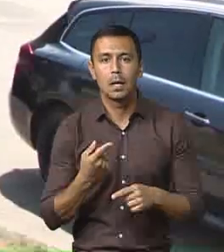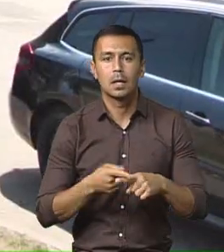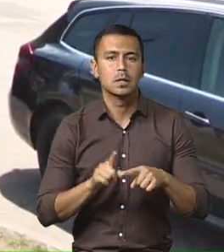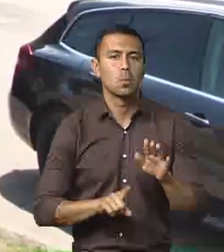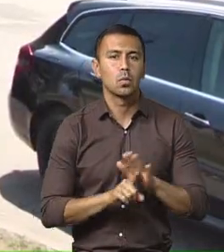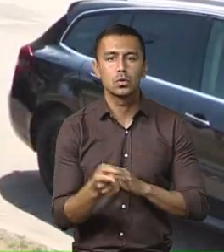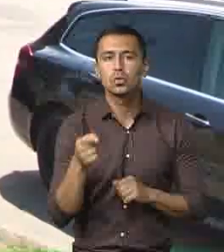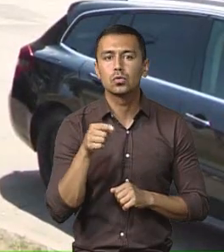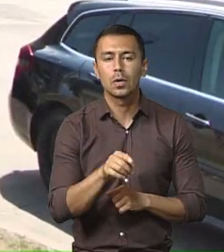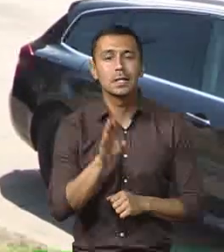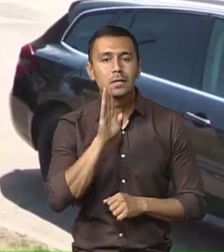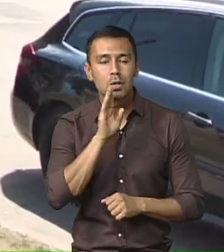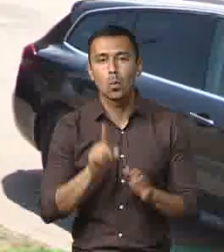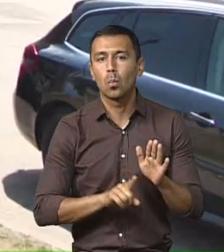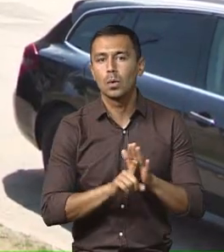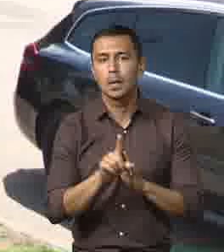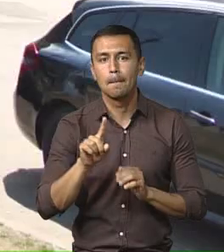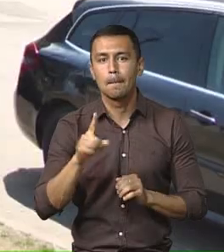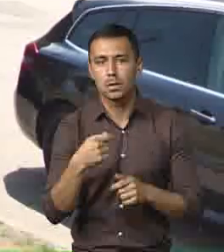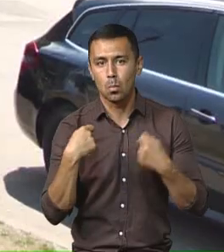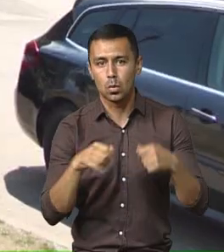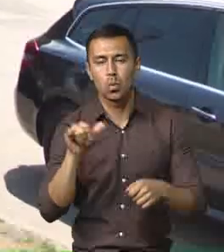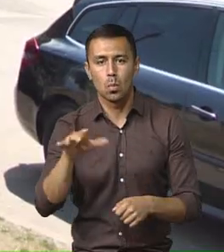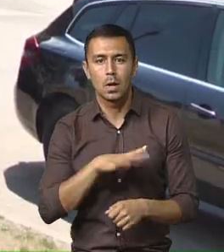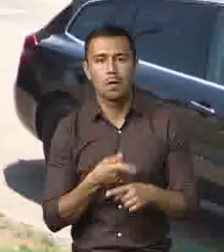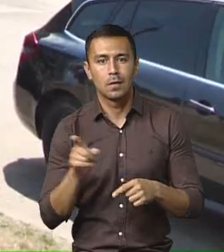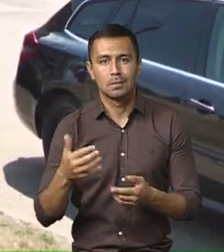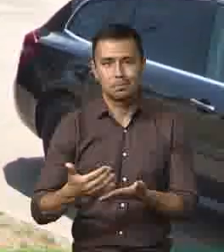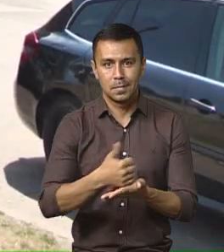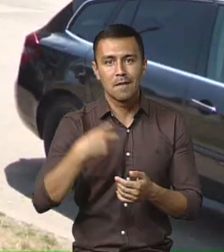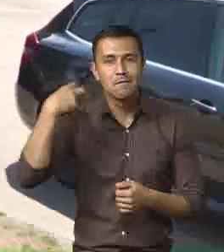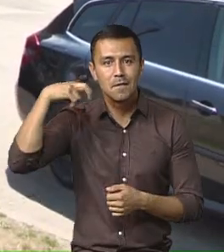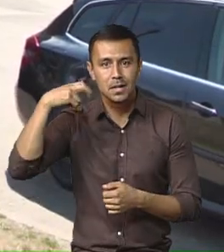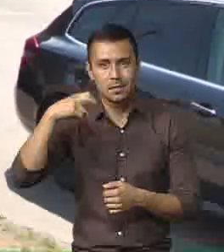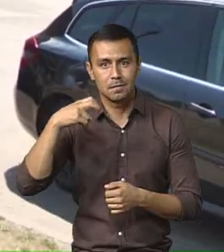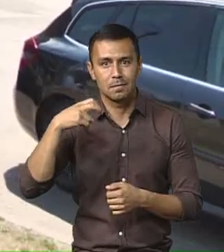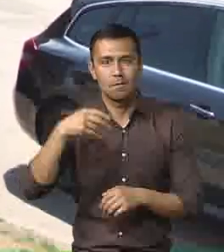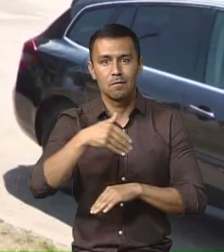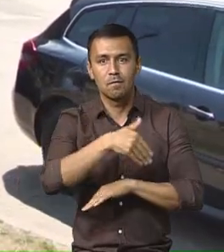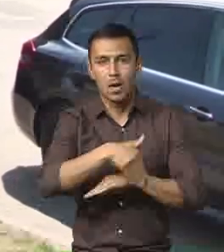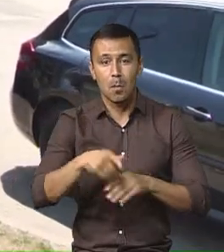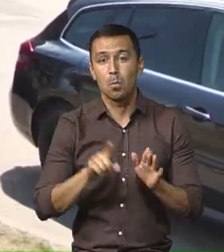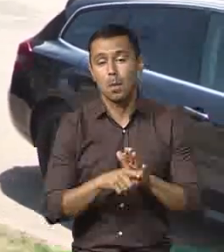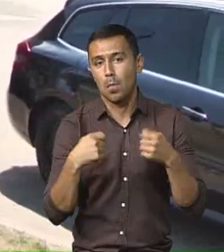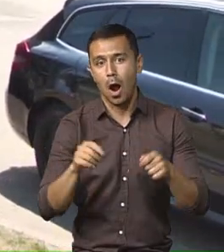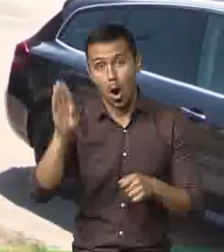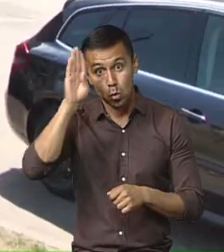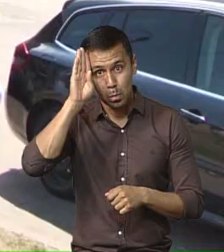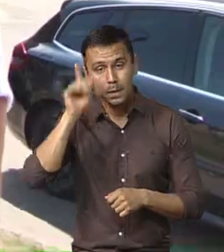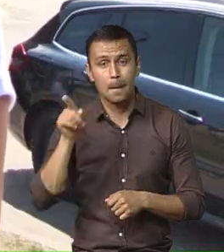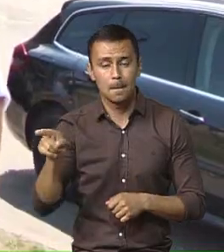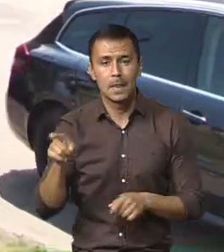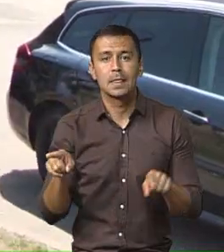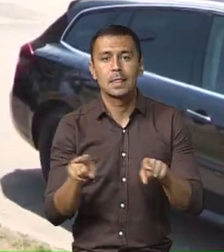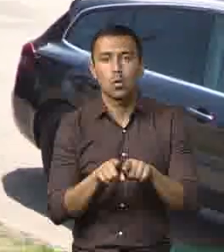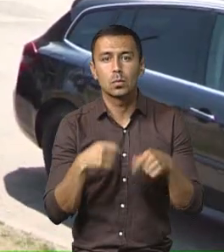почалося з того, дівчатка почали, перша продажа в них була, це вони нарвали вишень в дворі і пішли продавати. Артем, хлопчик, він